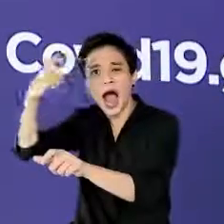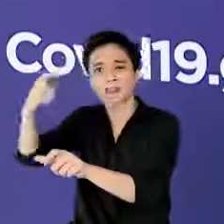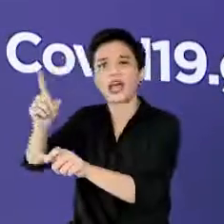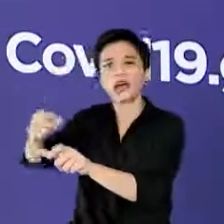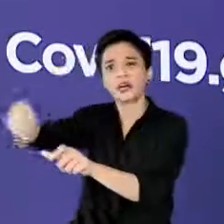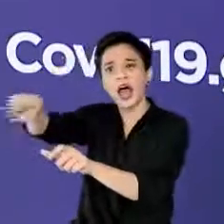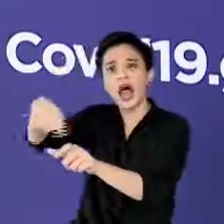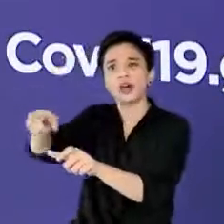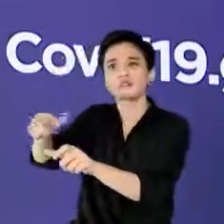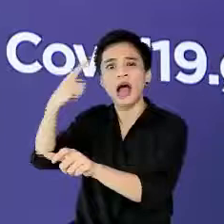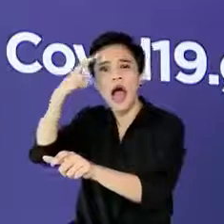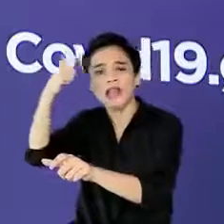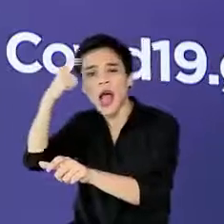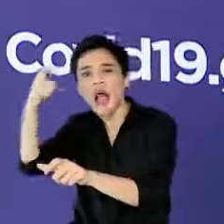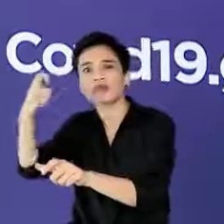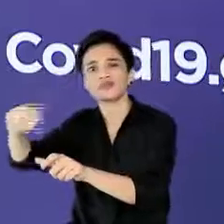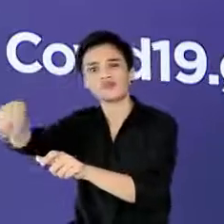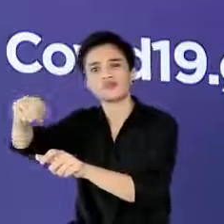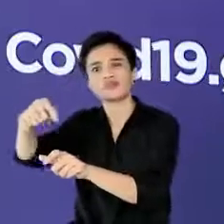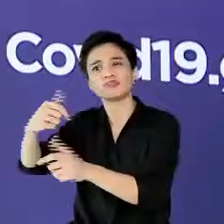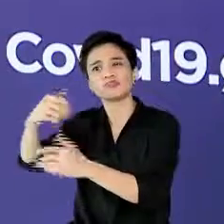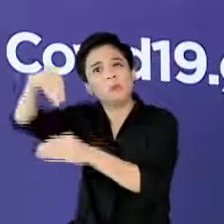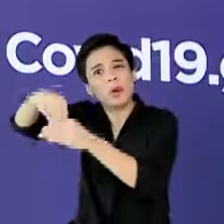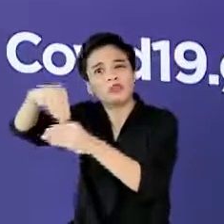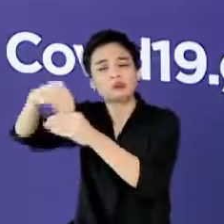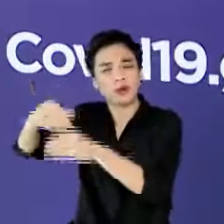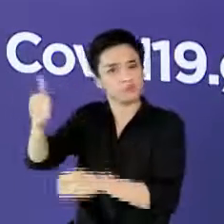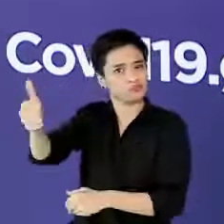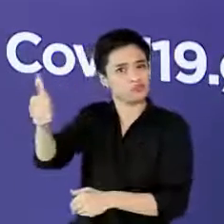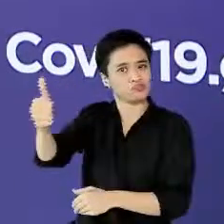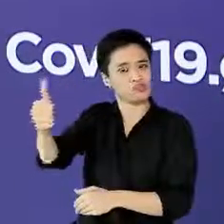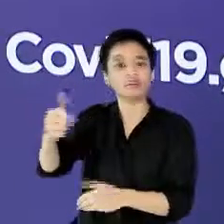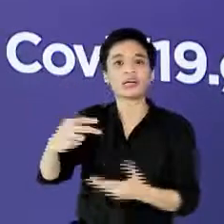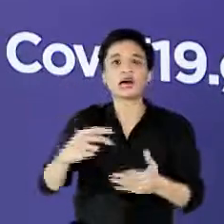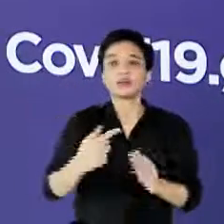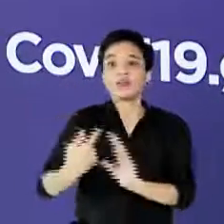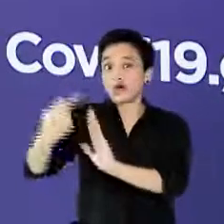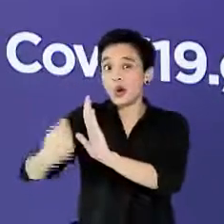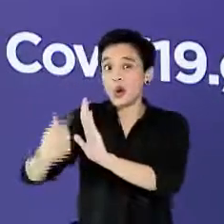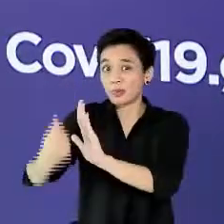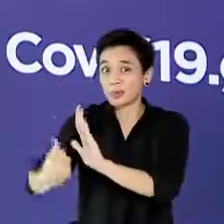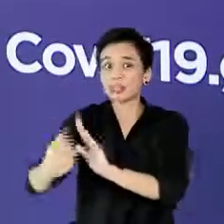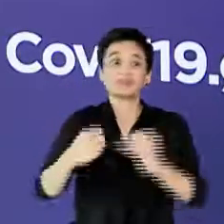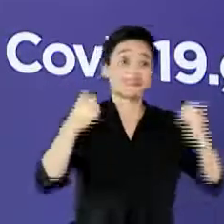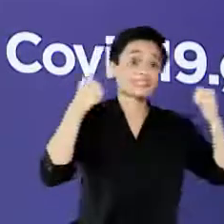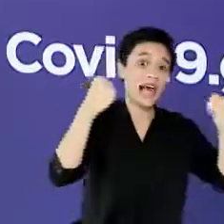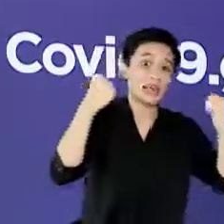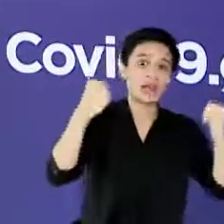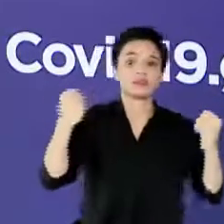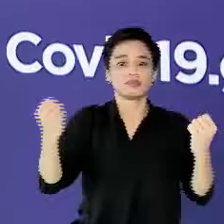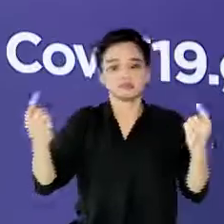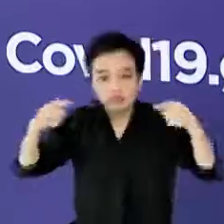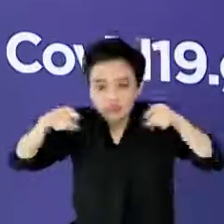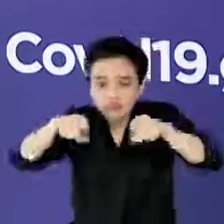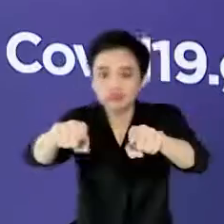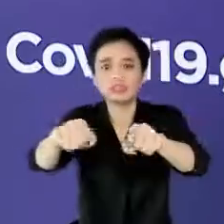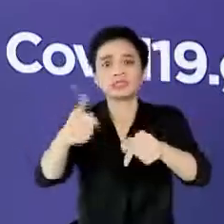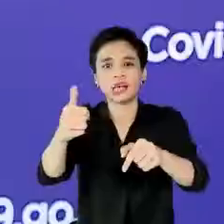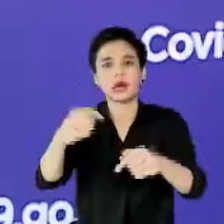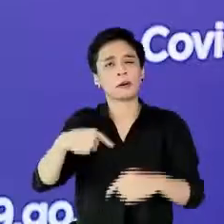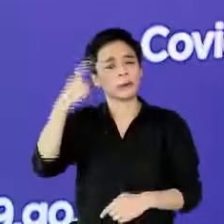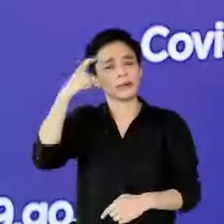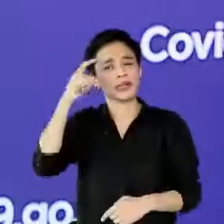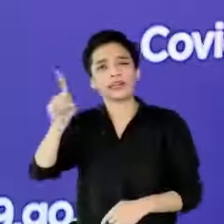masukan terhadap Bagaimana kita bisa menyelaraskan antara ekonomi dengan kesehatan ini Oke